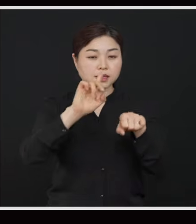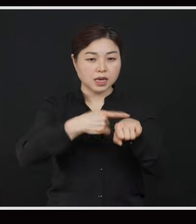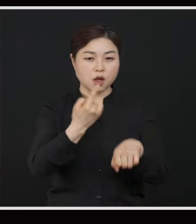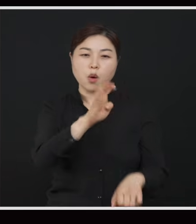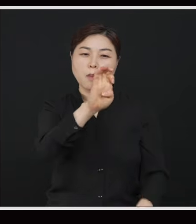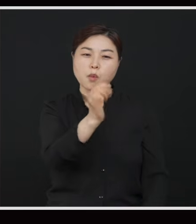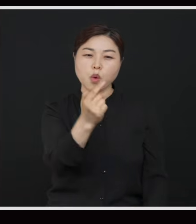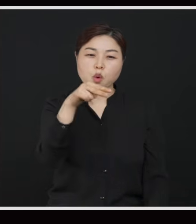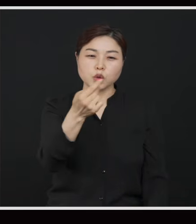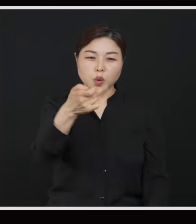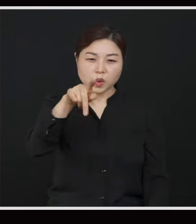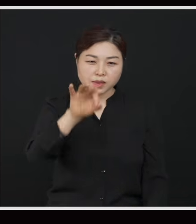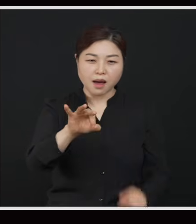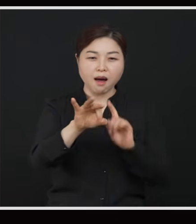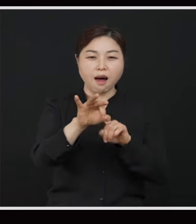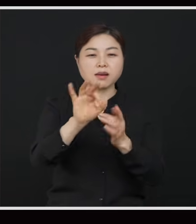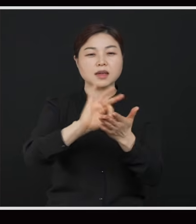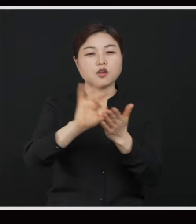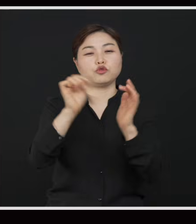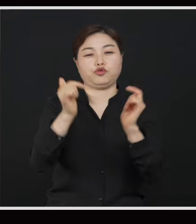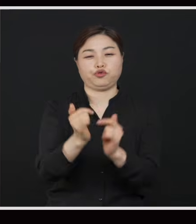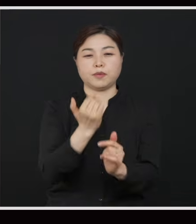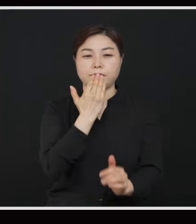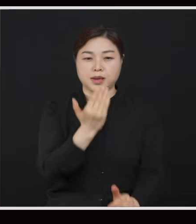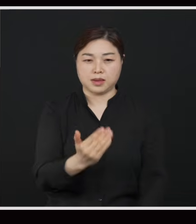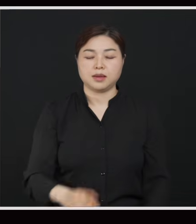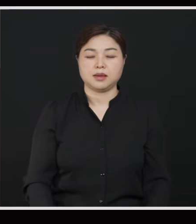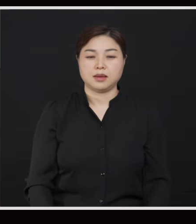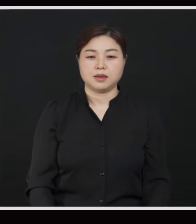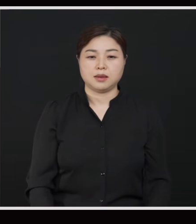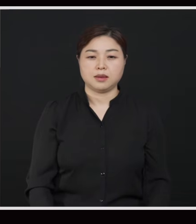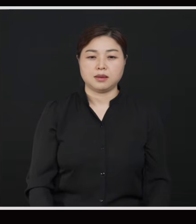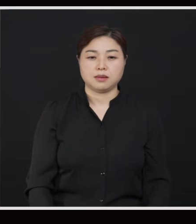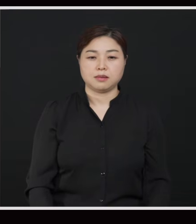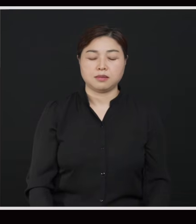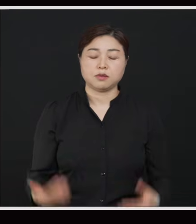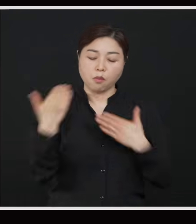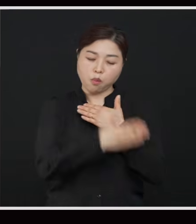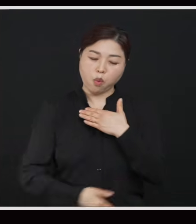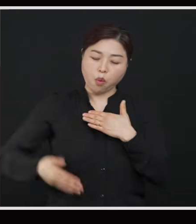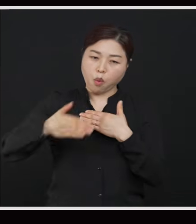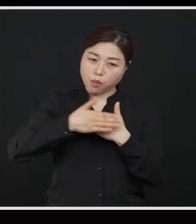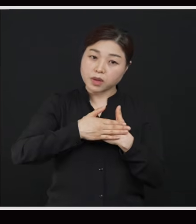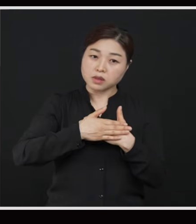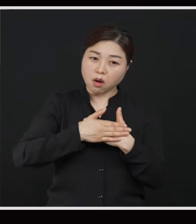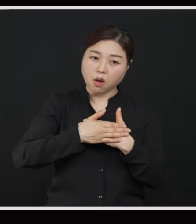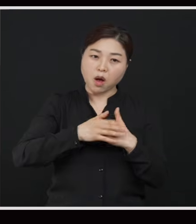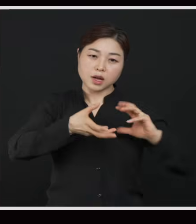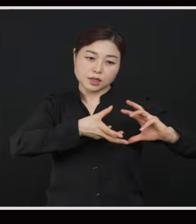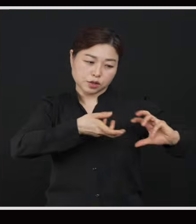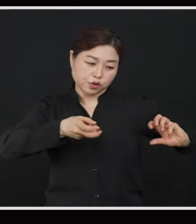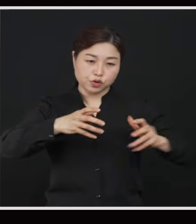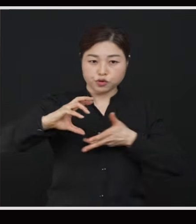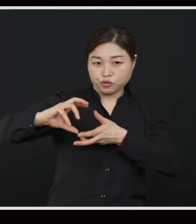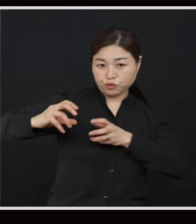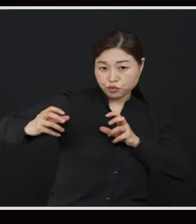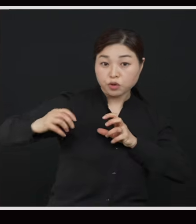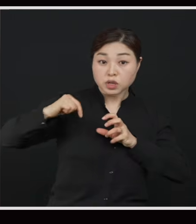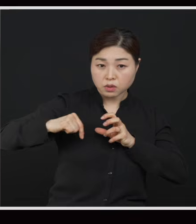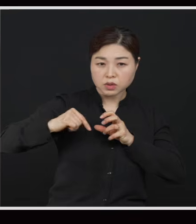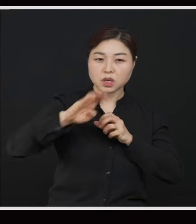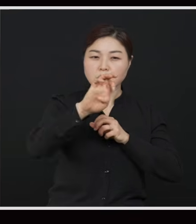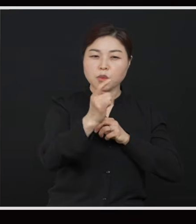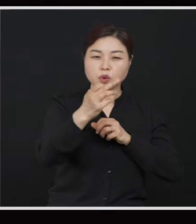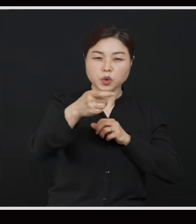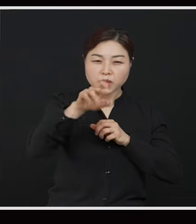운동을 하면은 포도당을 소비를 할 수가 있습니다. 그런데 포도당을 소비를 하는 우리 몸의 조직 중에